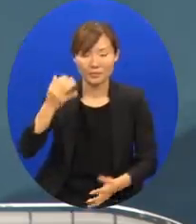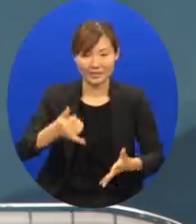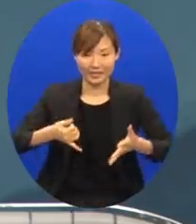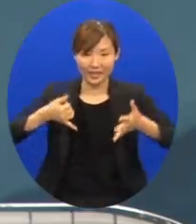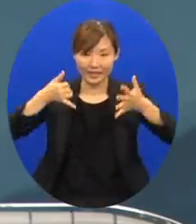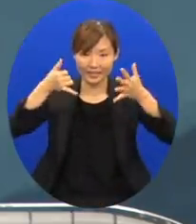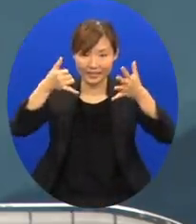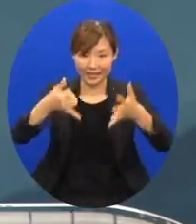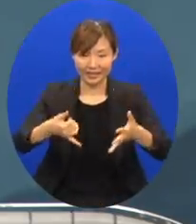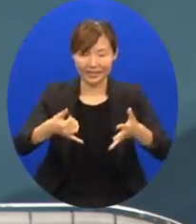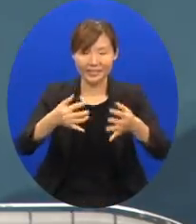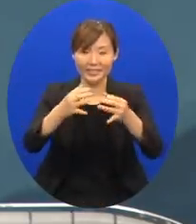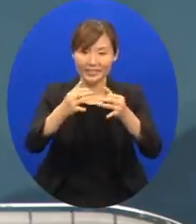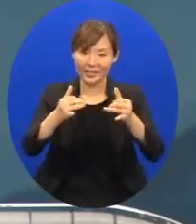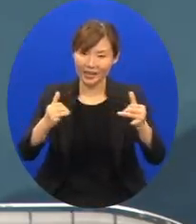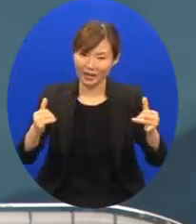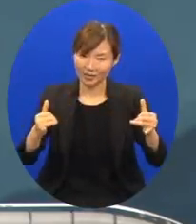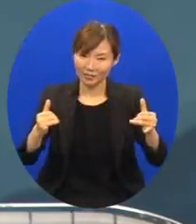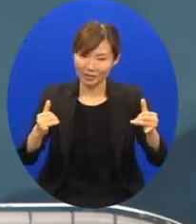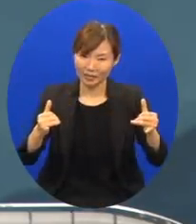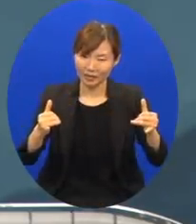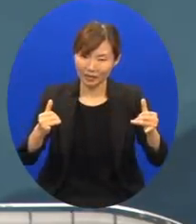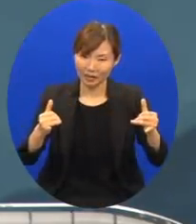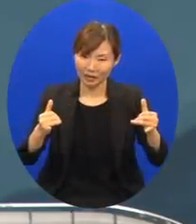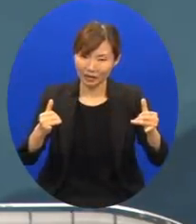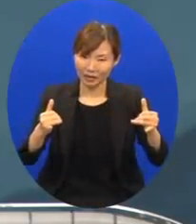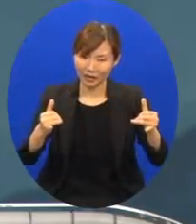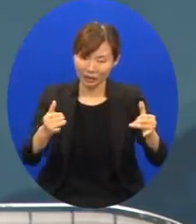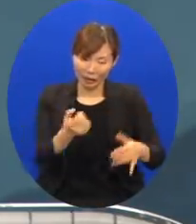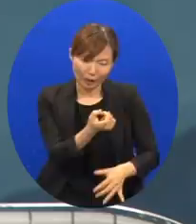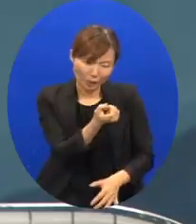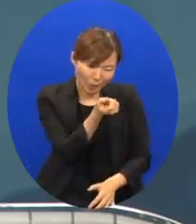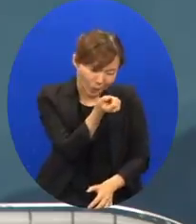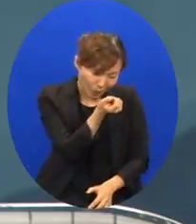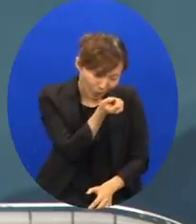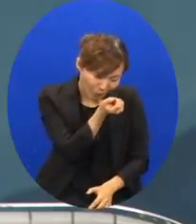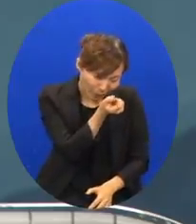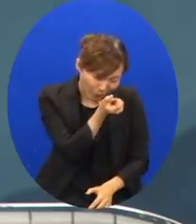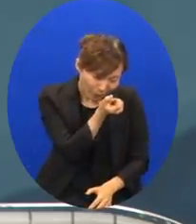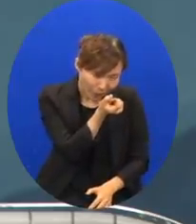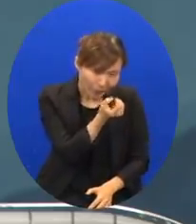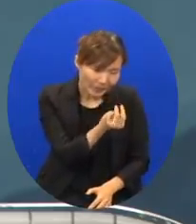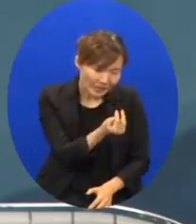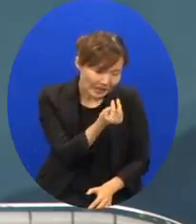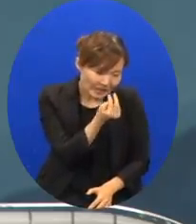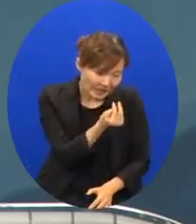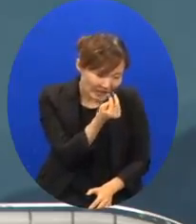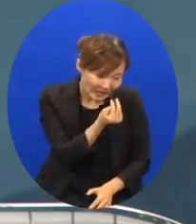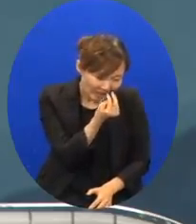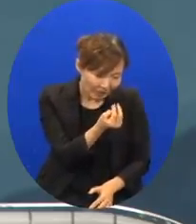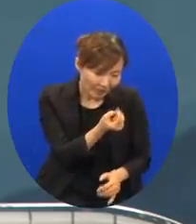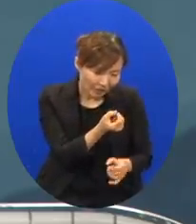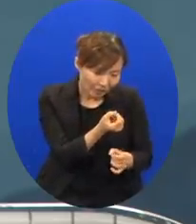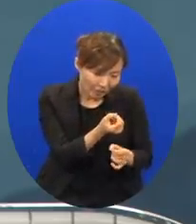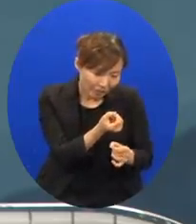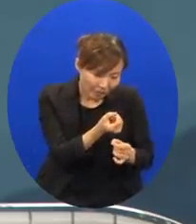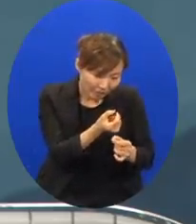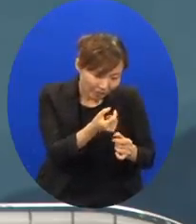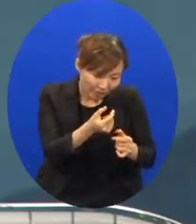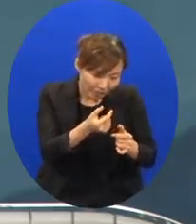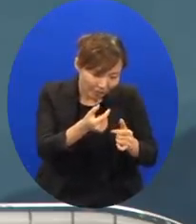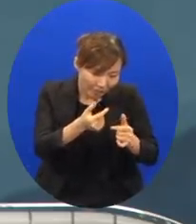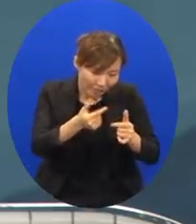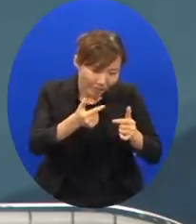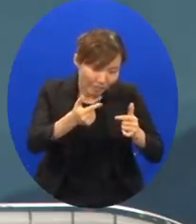사람이 단세포 생명체에서 점진적으로 단계적으로 진화되어